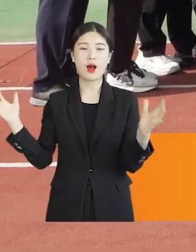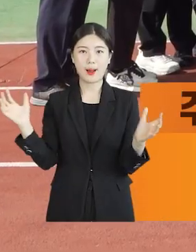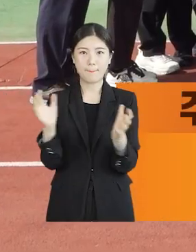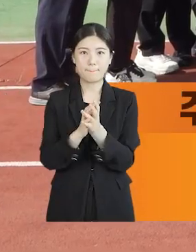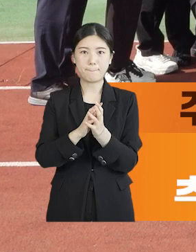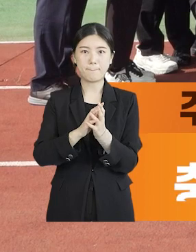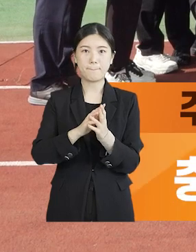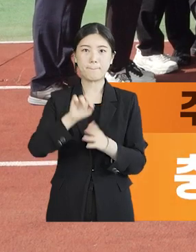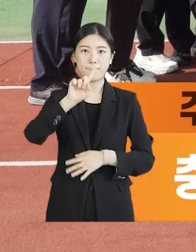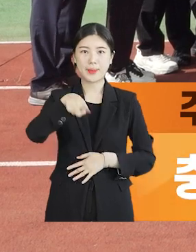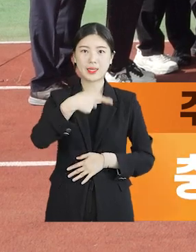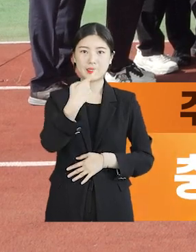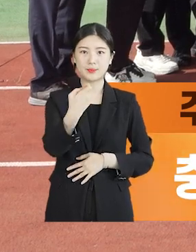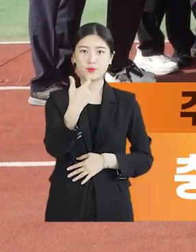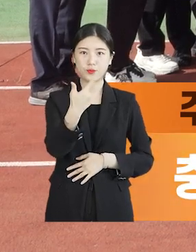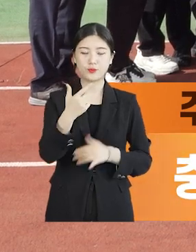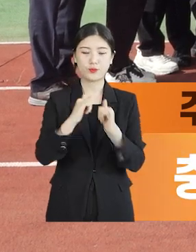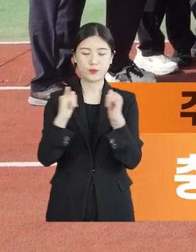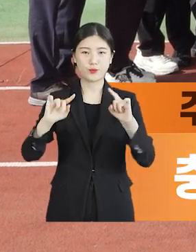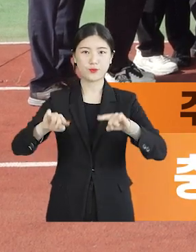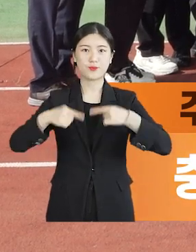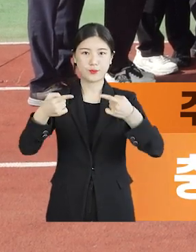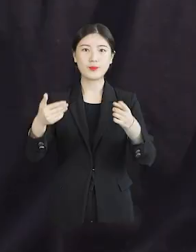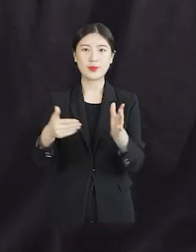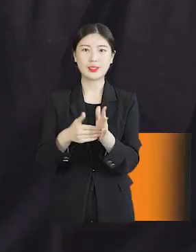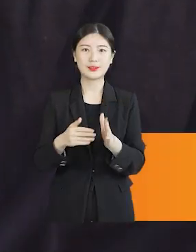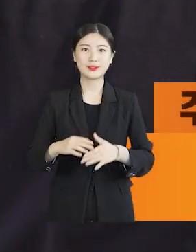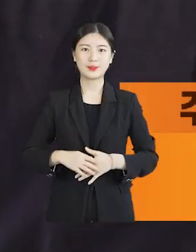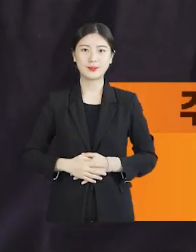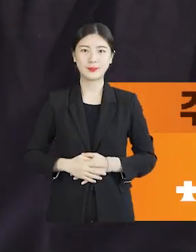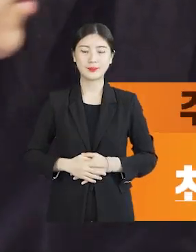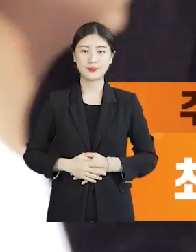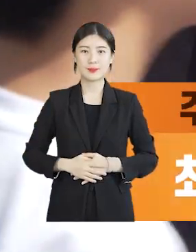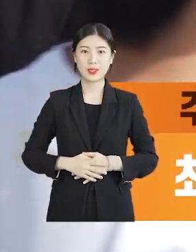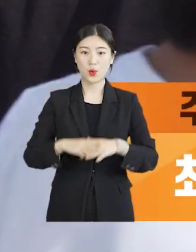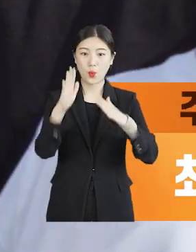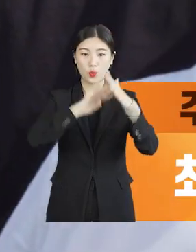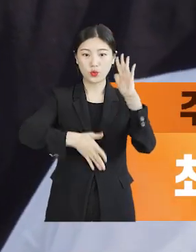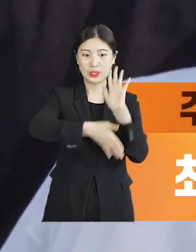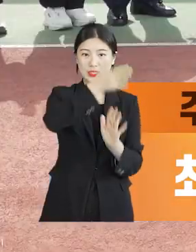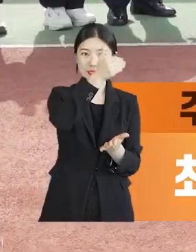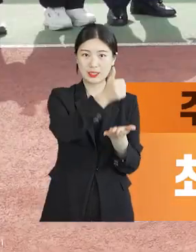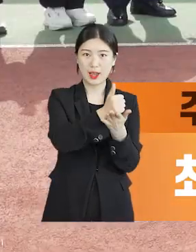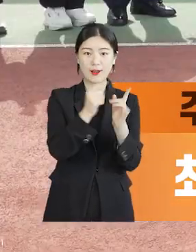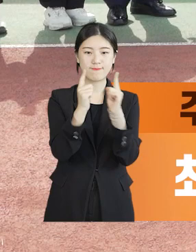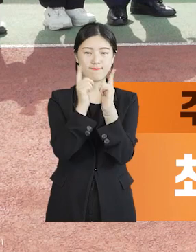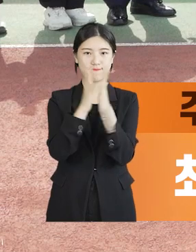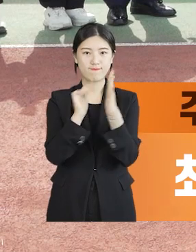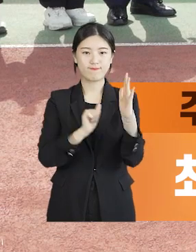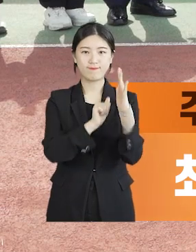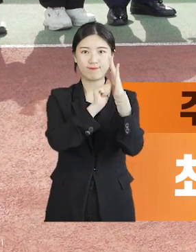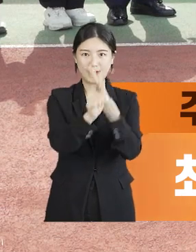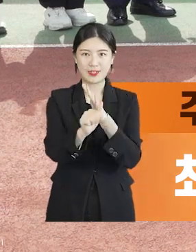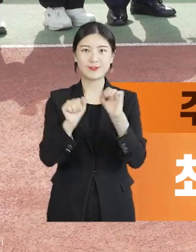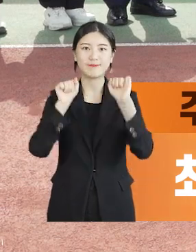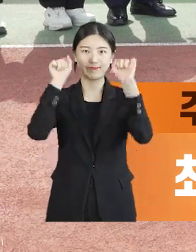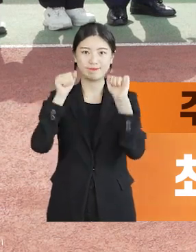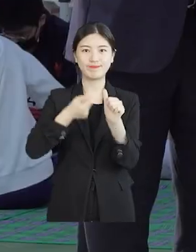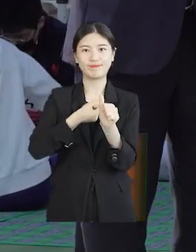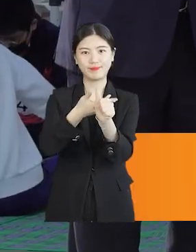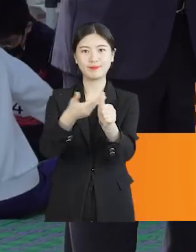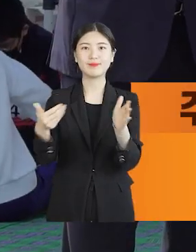총 116명이 참가했습니다. 이날 최원철 공주시장은 선수단의 부스를 직접